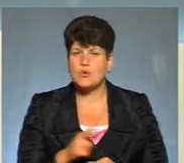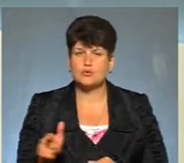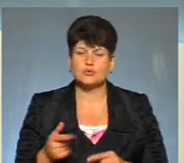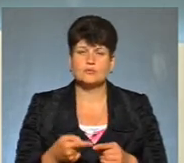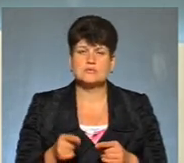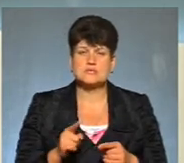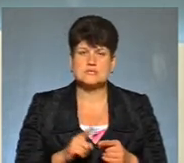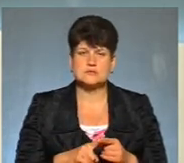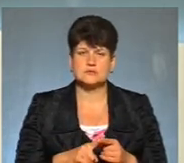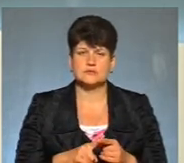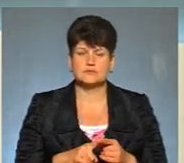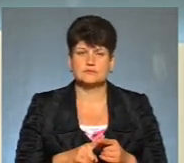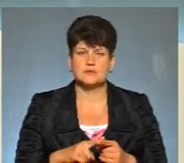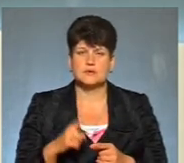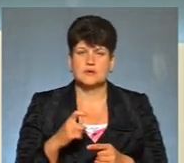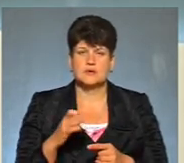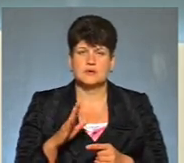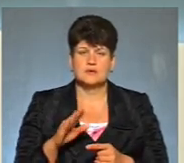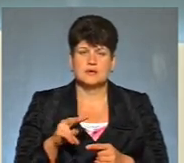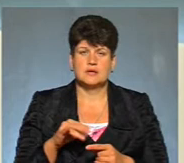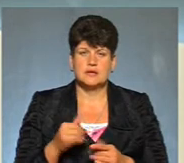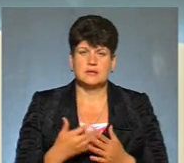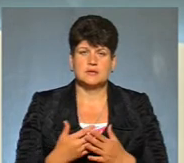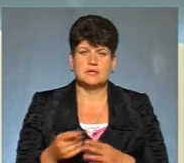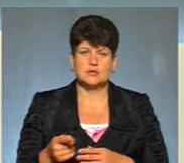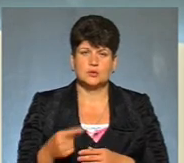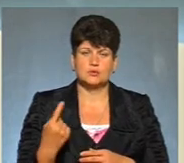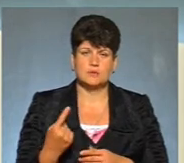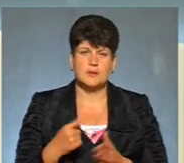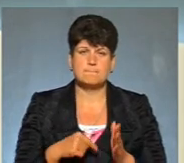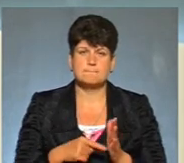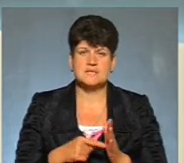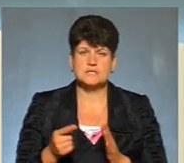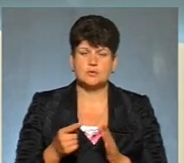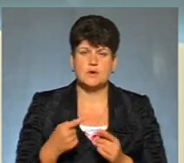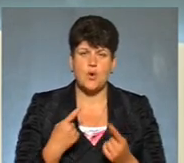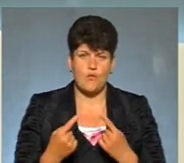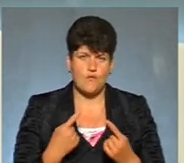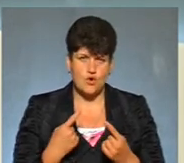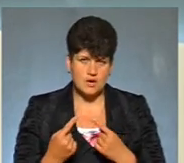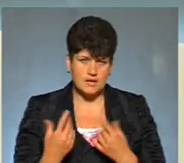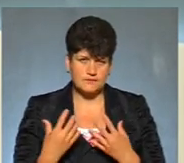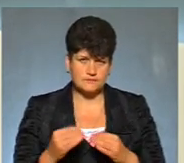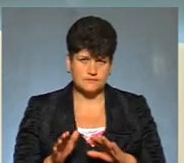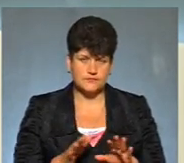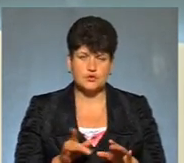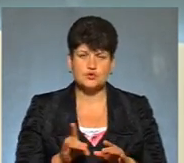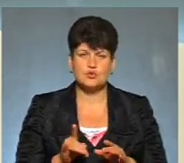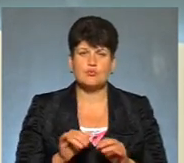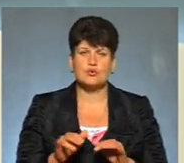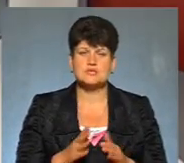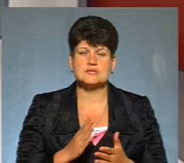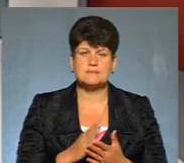цієї хвилі, до речі, на прикладі Тернопільської області, міста Тернополя, ми говорили, що епідпроцес